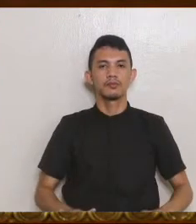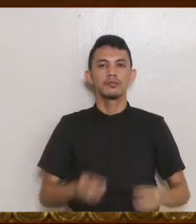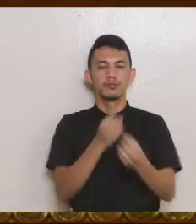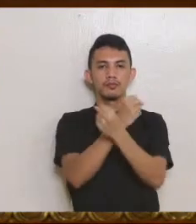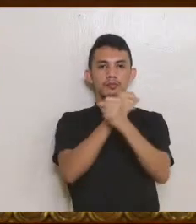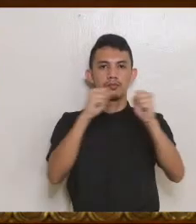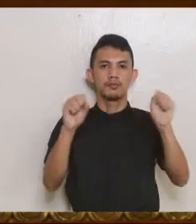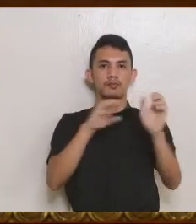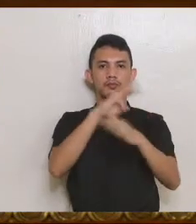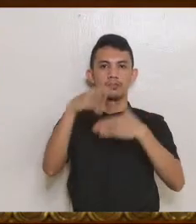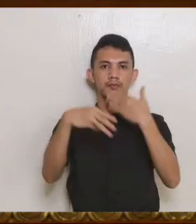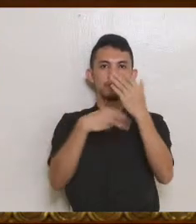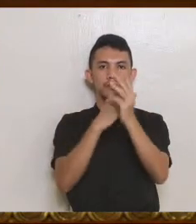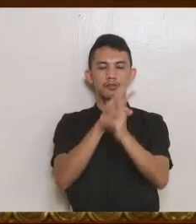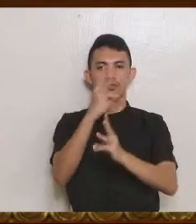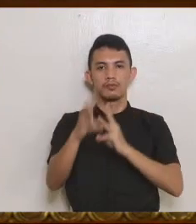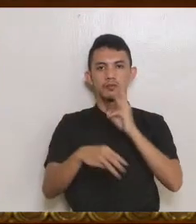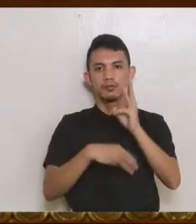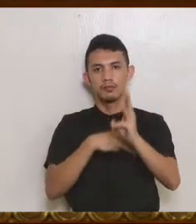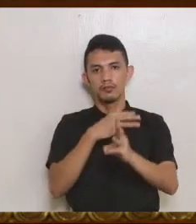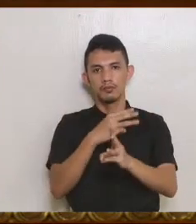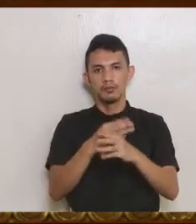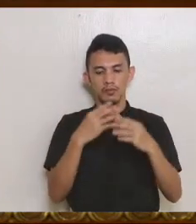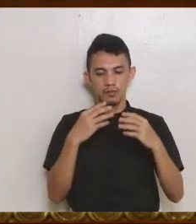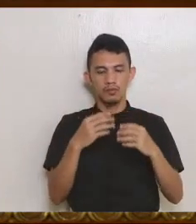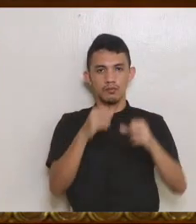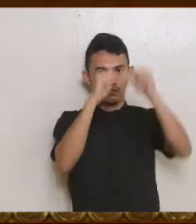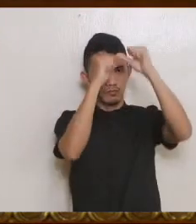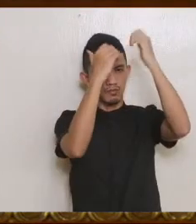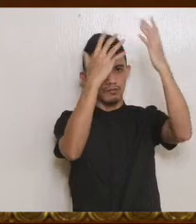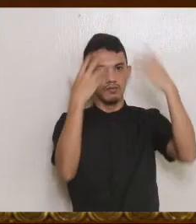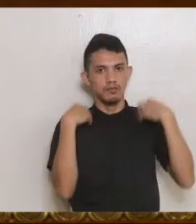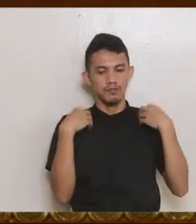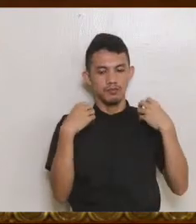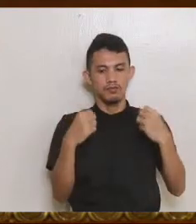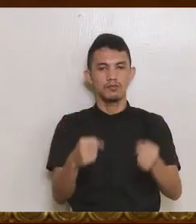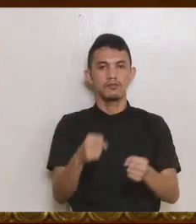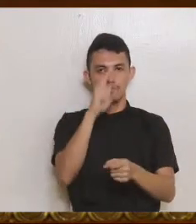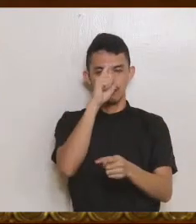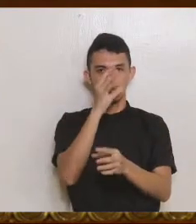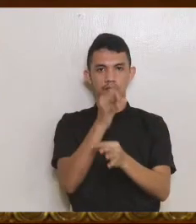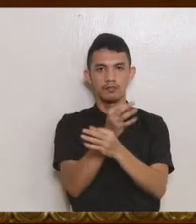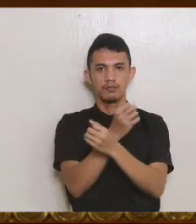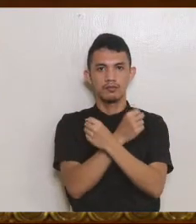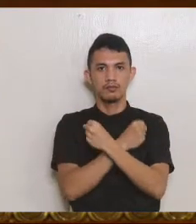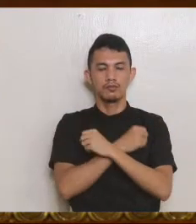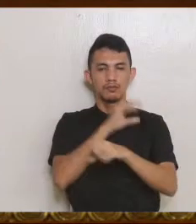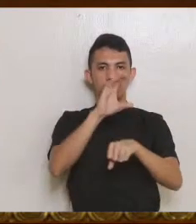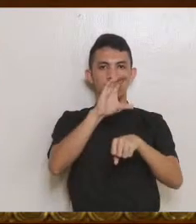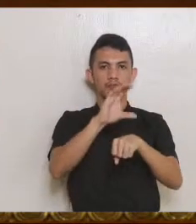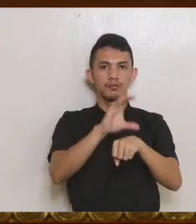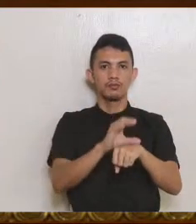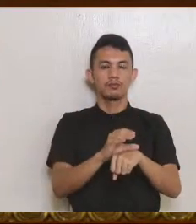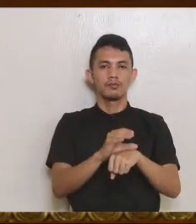kalibutan. Amahan, liguna diha sa pagtuog paghigugma ang imong simbahan nga nagapanaw dinhi sa